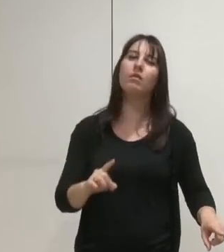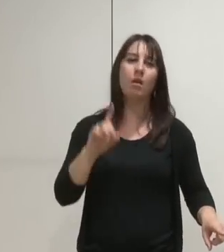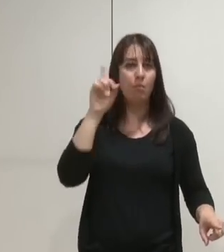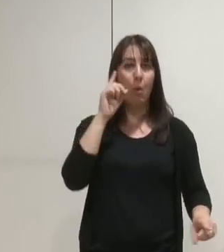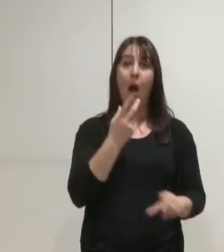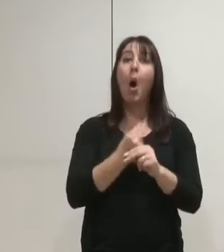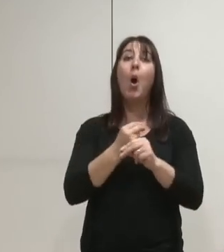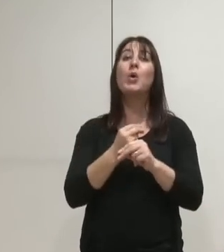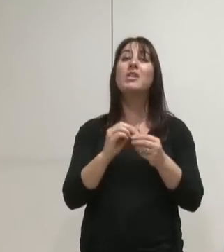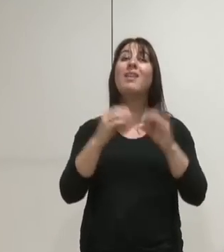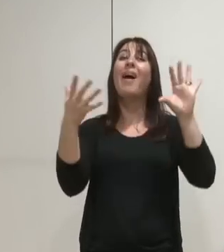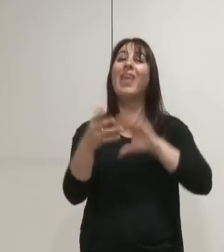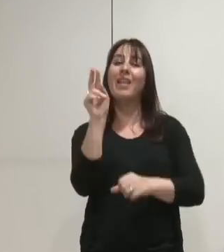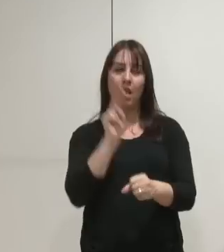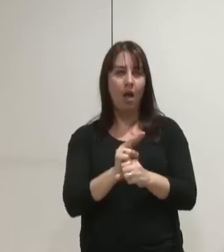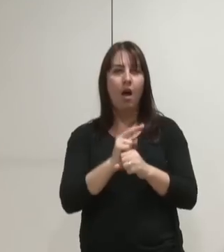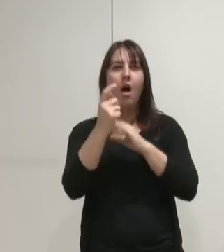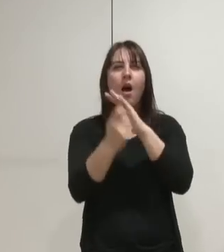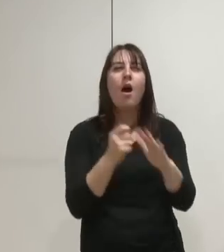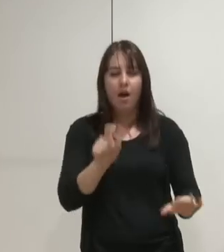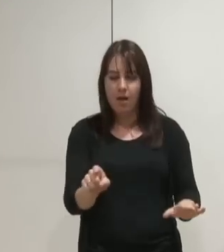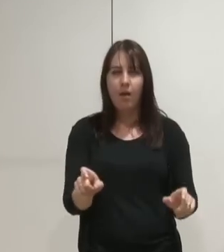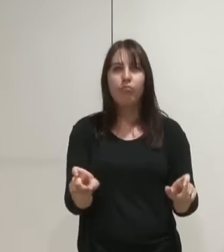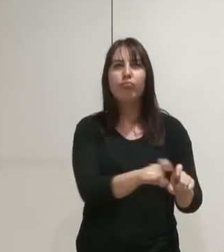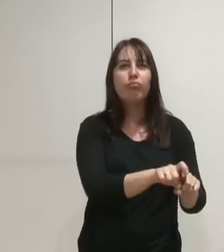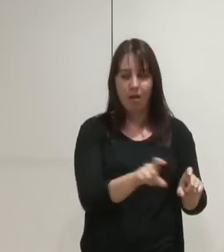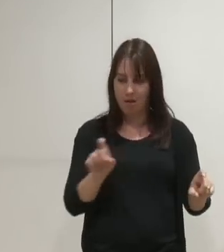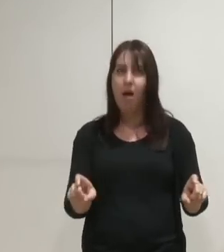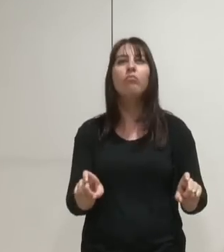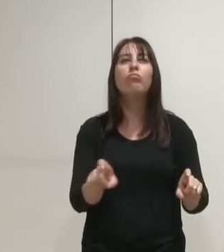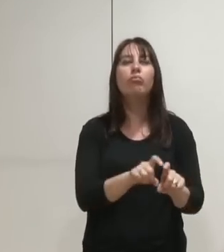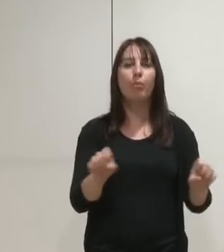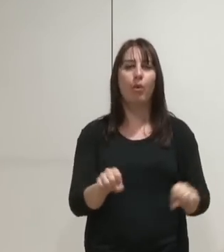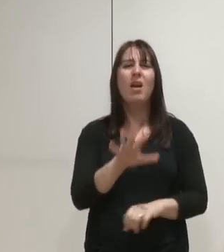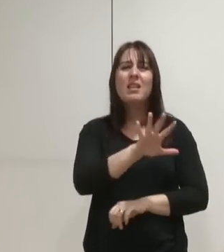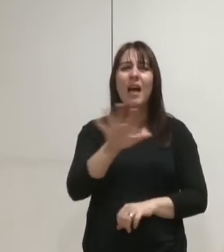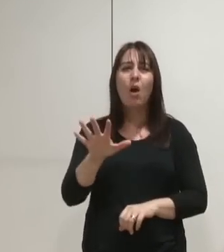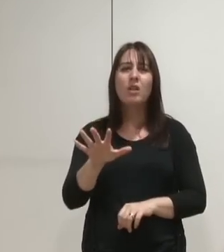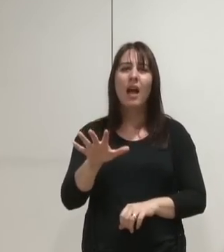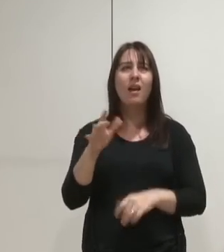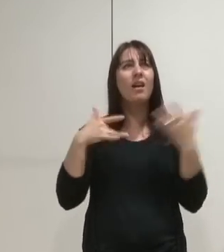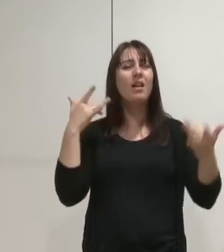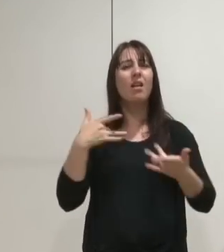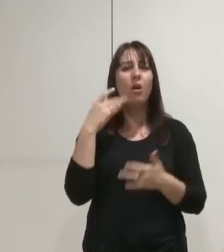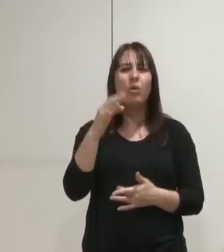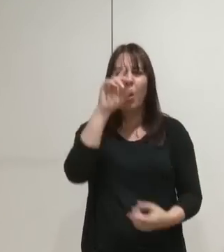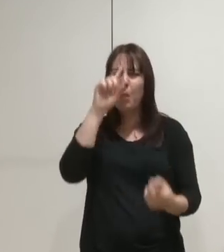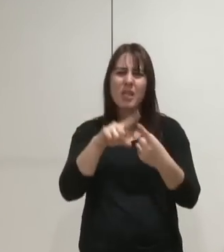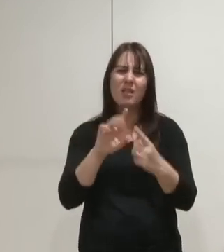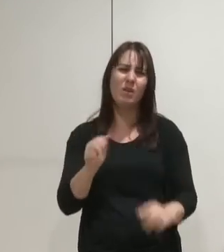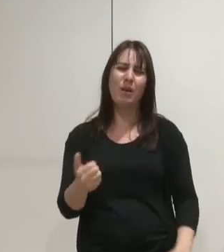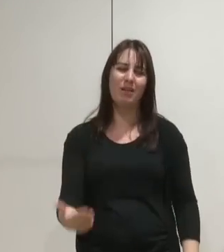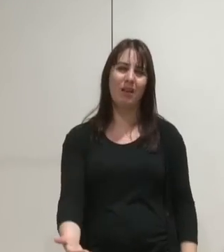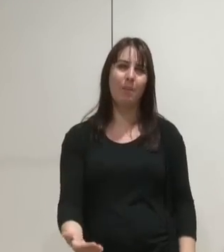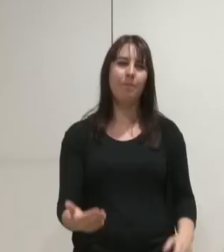enregistré vont pouvoir se repasser ça en boucle euh 57 55 levé de rideaux mais c'est pas tant l'objectif